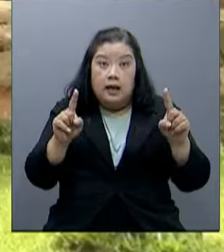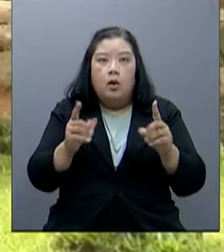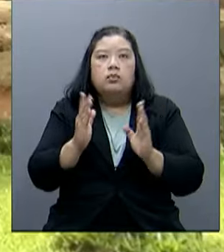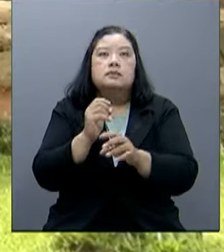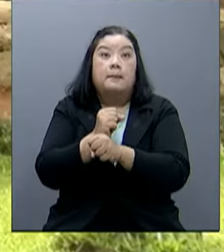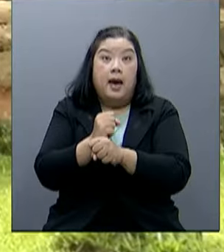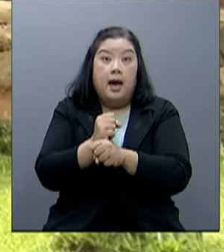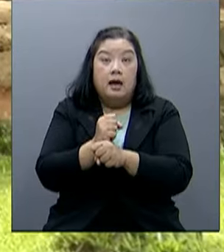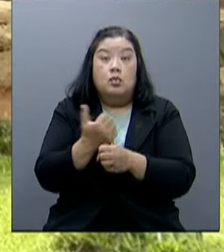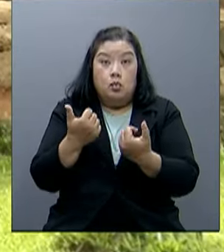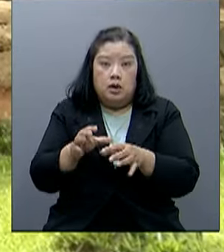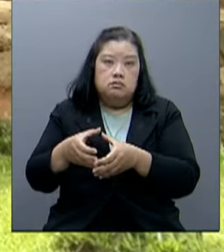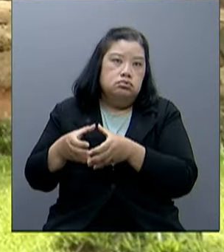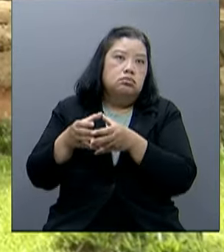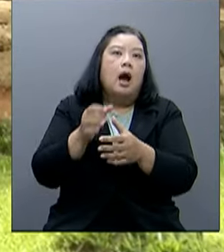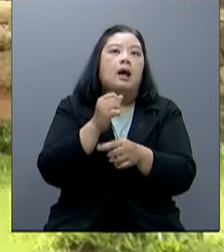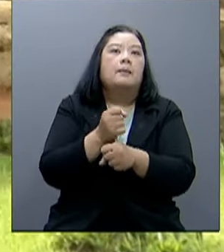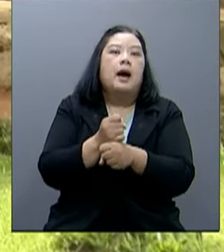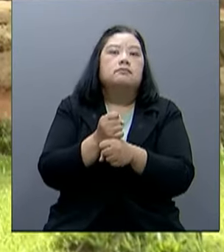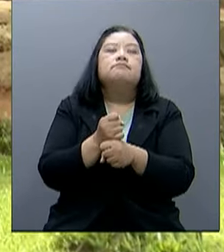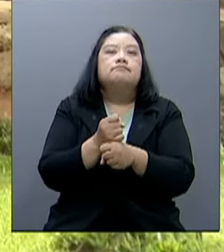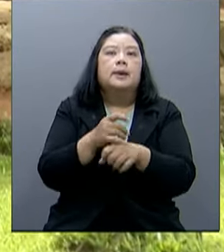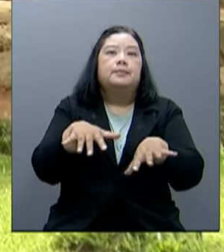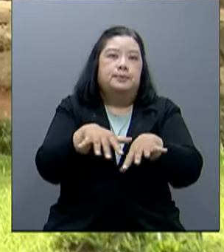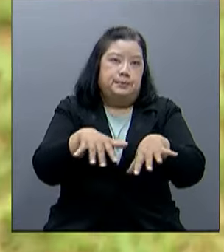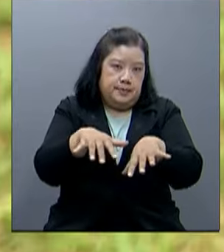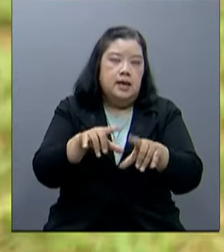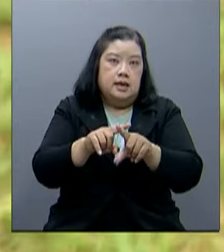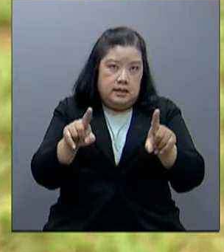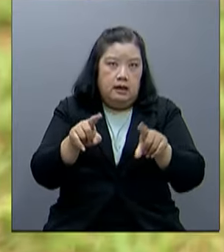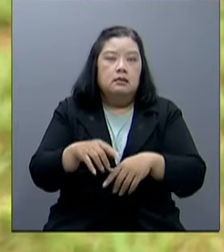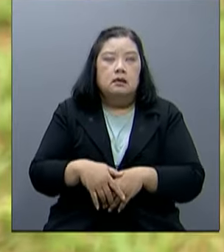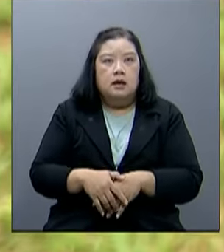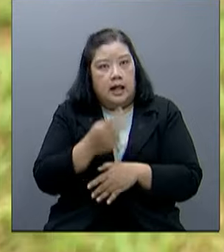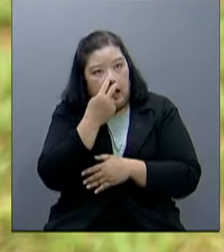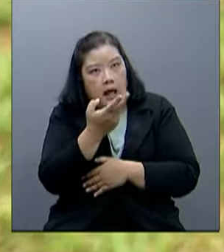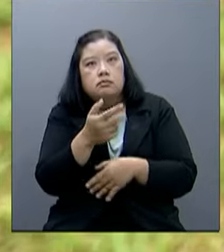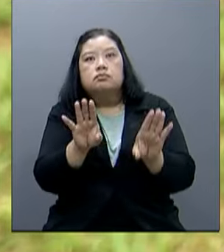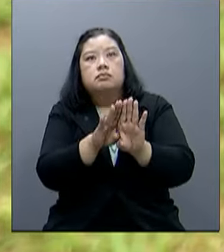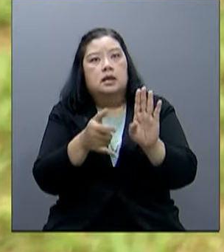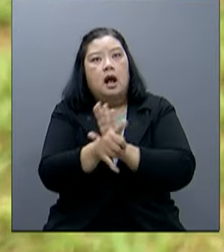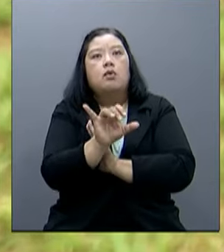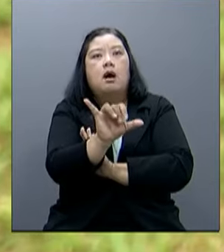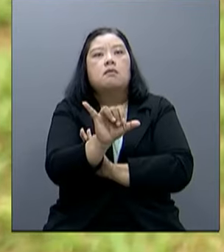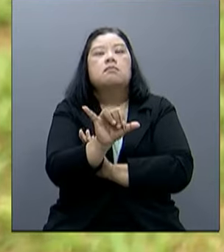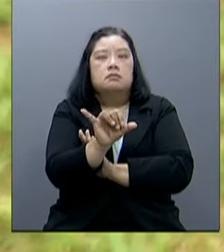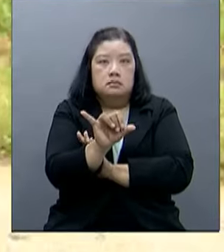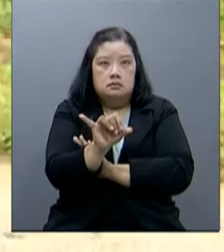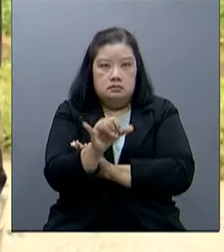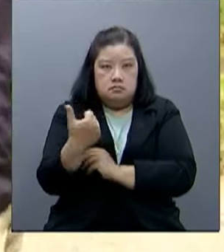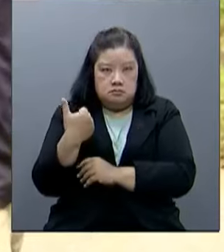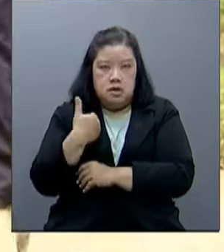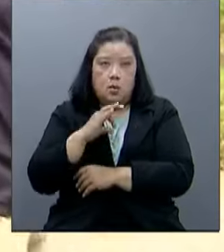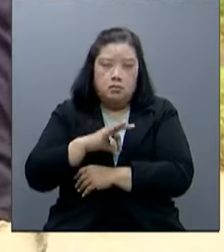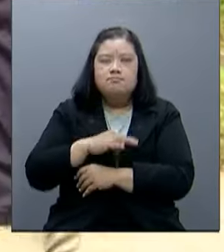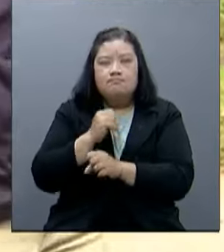มตีกลับมาทำงานตามปกติแล้วนะคะแม้ว่าวันนี้ทางเขตรักษาพันธุ์นั้นจะยังปิดชั่วคราวค่ะหลายคนบอกว่ายังมีกำลังใจในการ